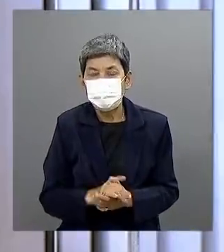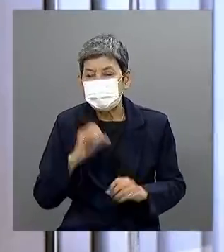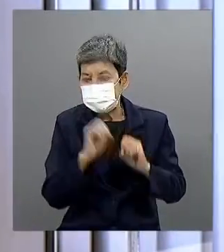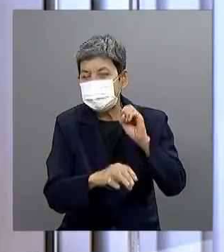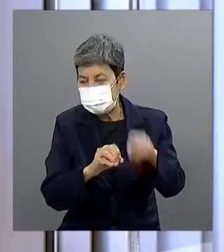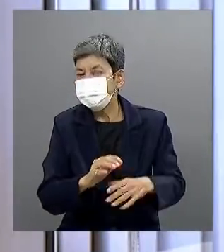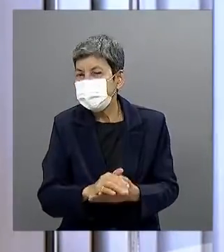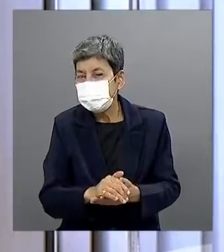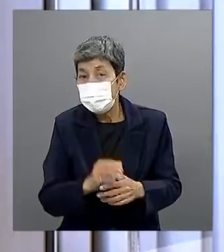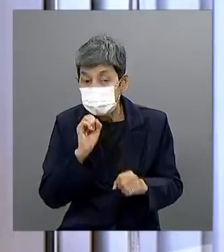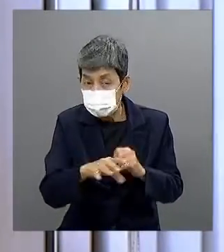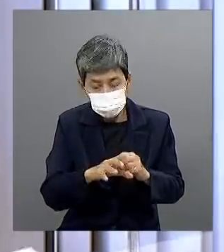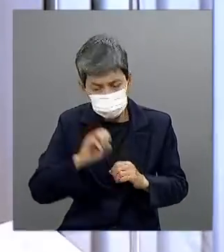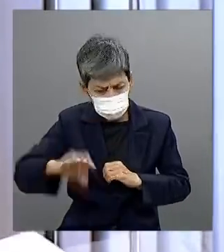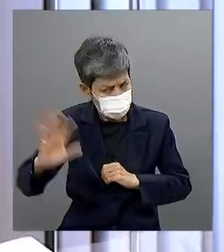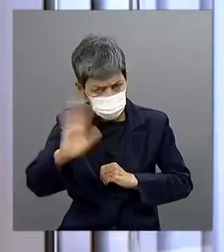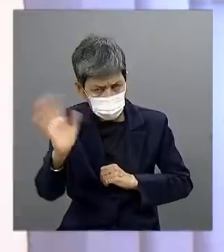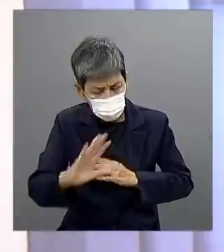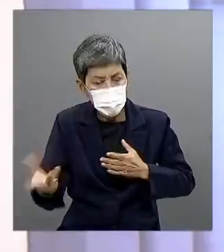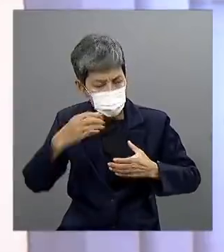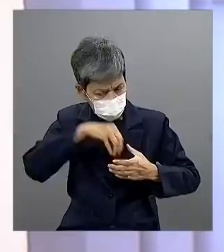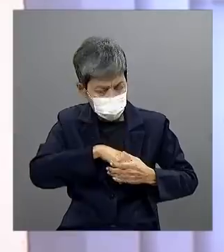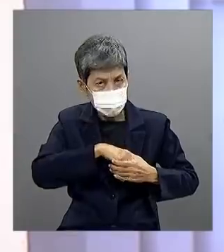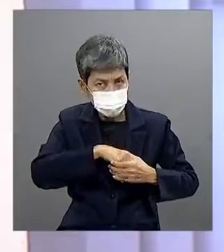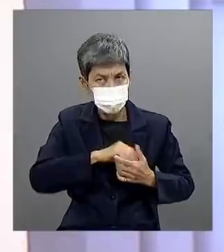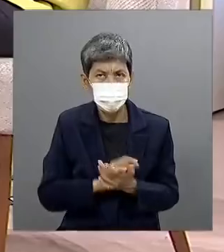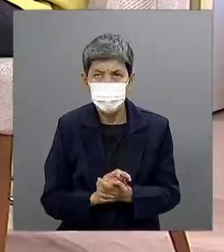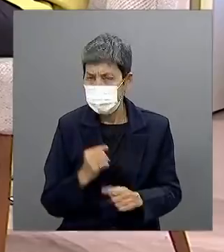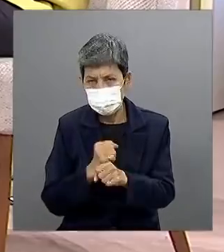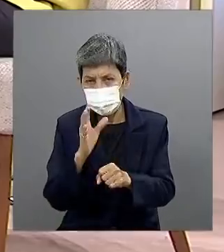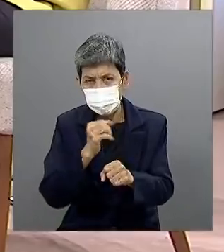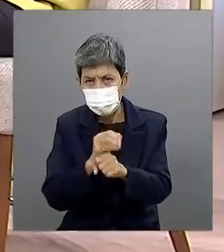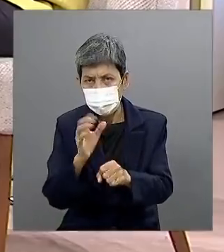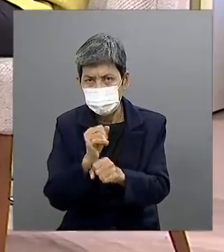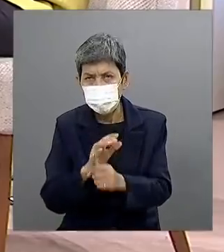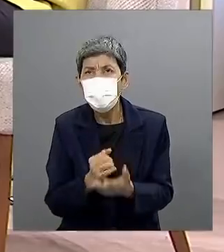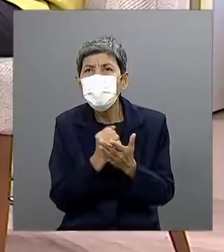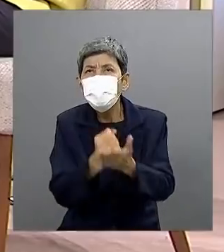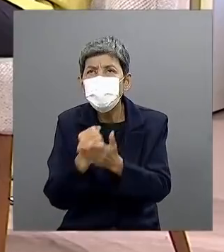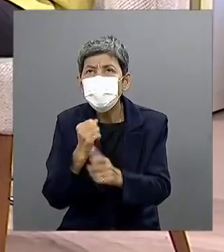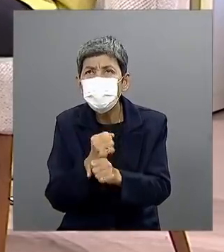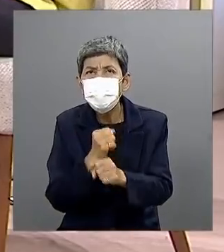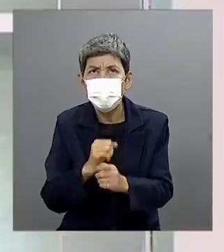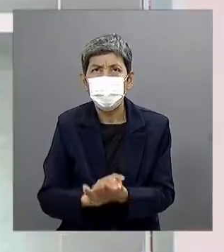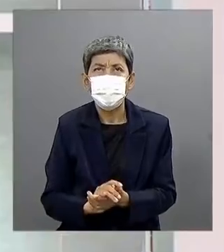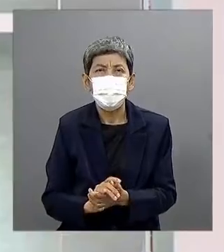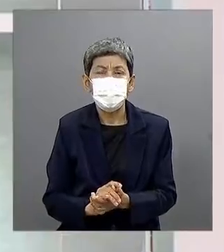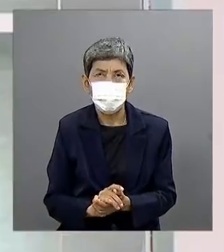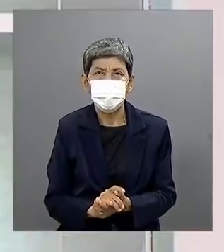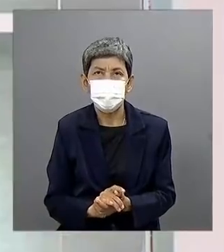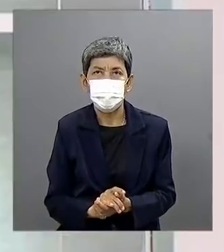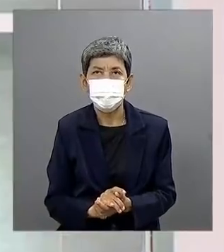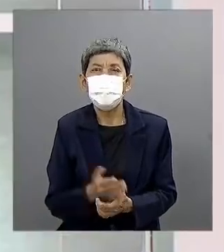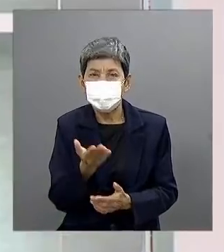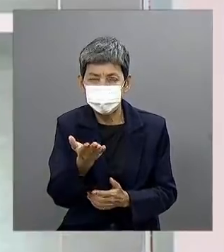ไปอย่าทิ้งอะไรไว้แล้วก็อย่าเอาอะไรกลับนะครับอ ย่าทำเสียงนี้อย่าทำเสียงนี้ช่วยครบเสียงเป็นพิธีกรหญิงท่านหนึ่งด้วยค่ะ เชิญค่ะเชิญค่ะ จะดีเหร